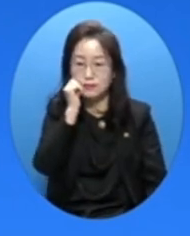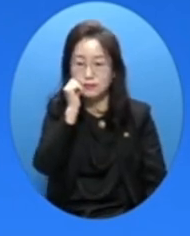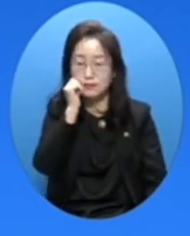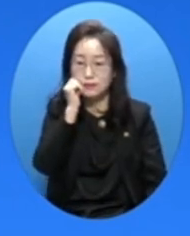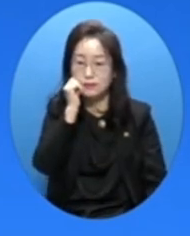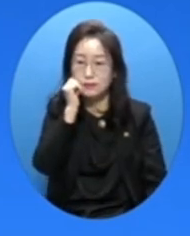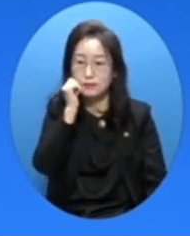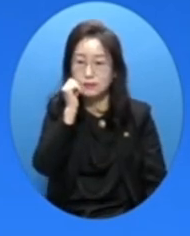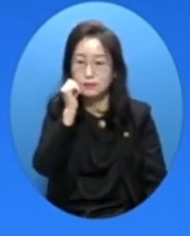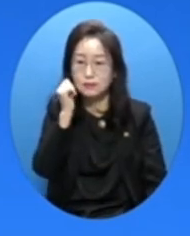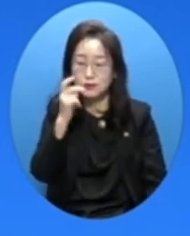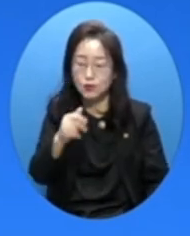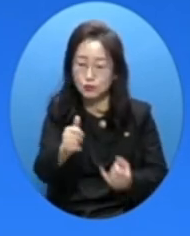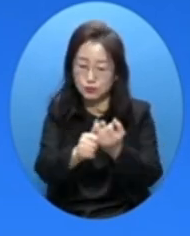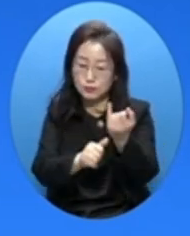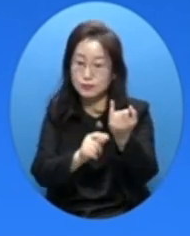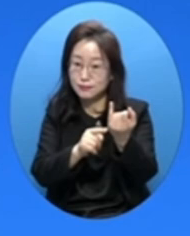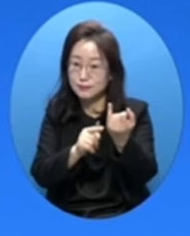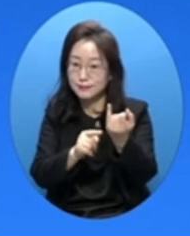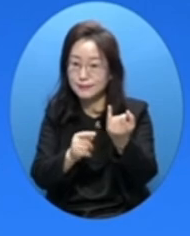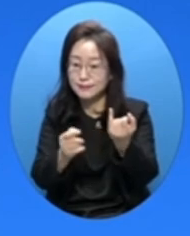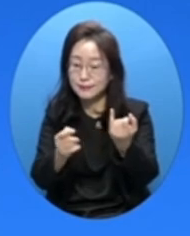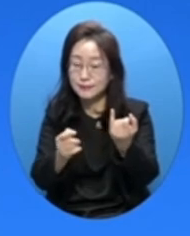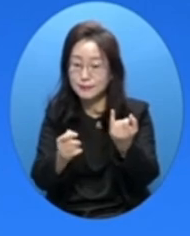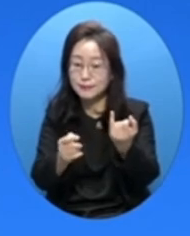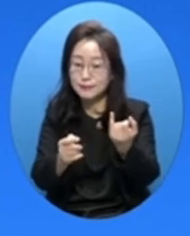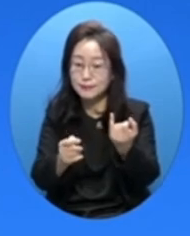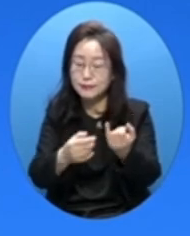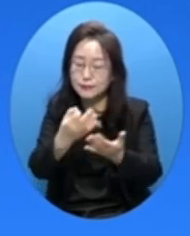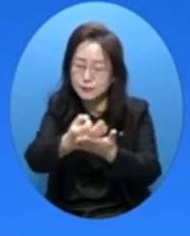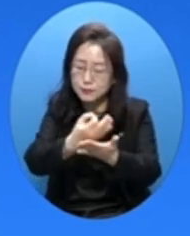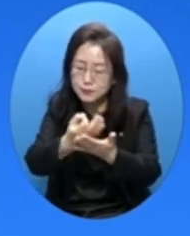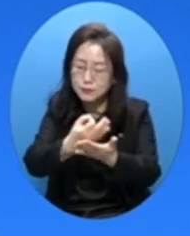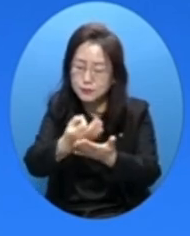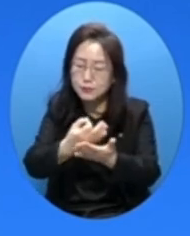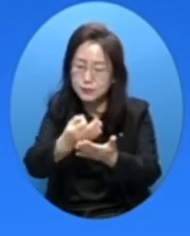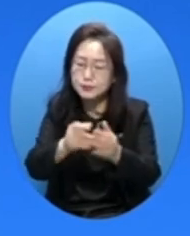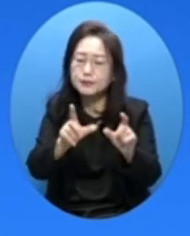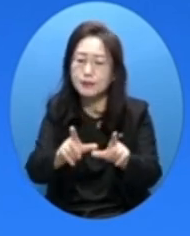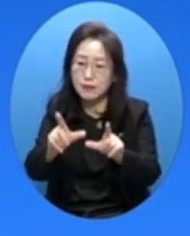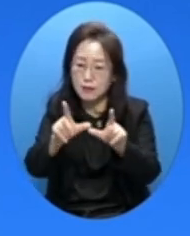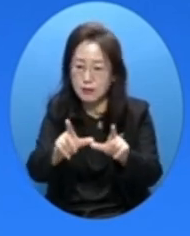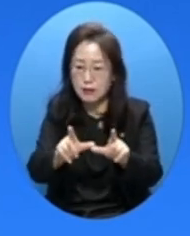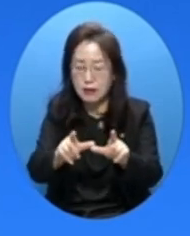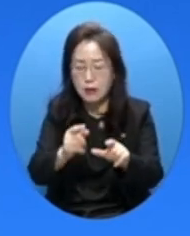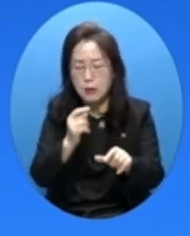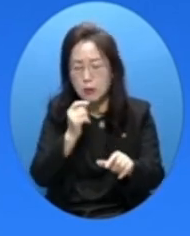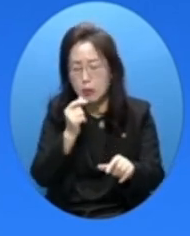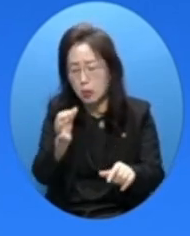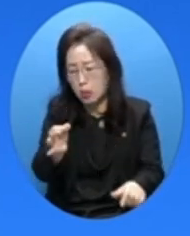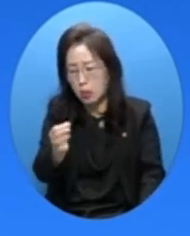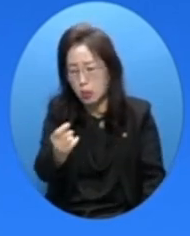부인 집사님이 나가서 고생을 하시는데 생활도 안 되고 어렵습니다.